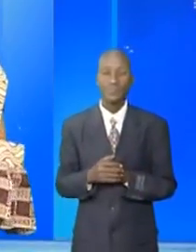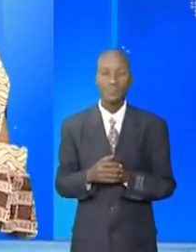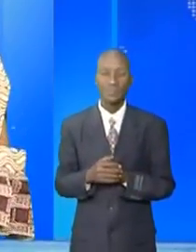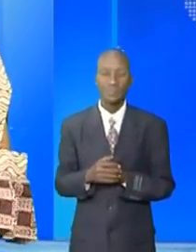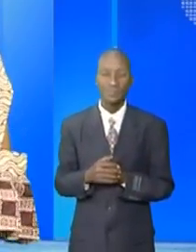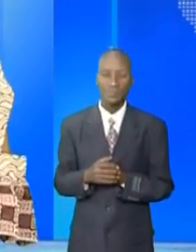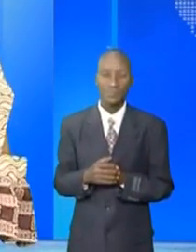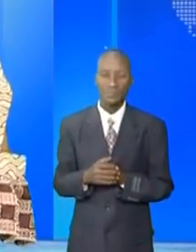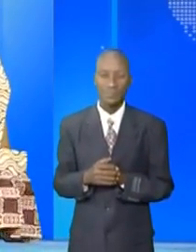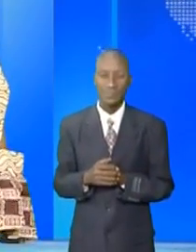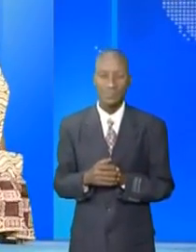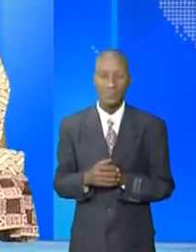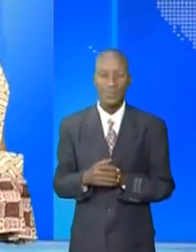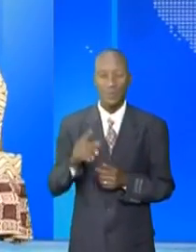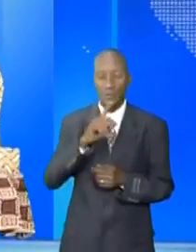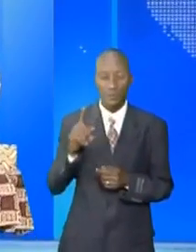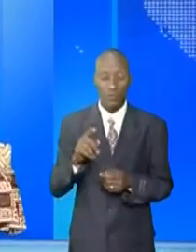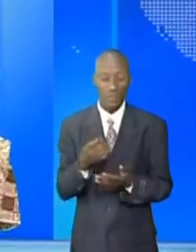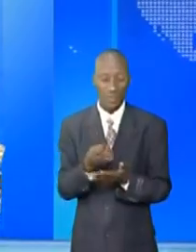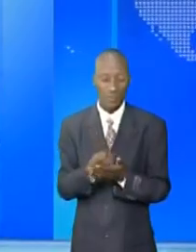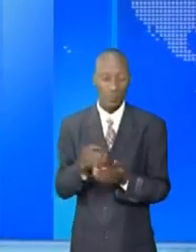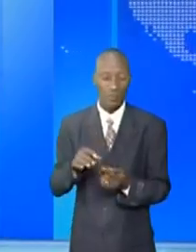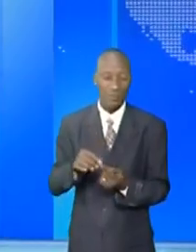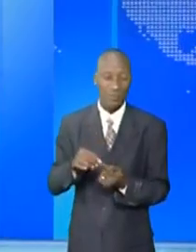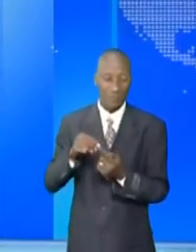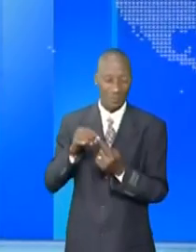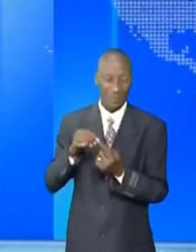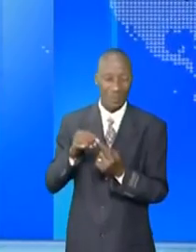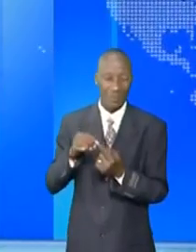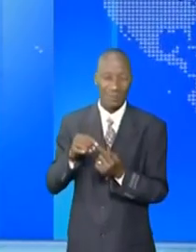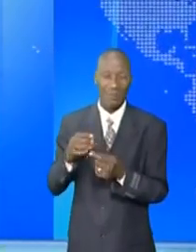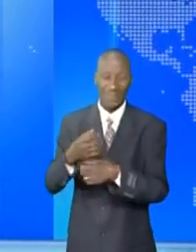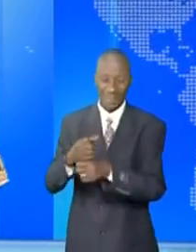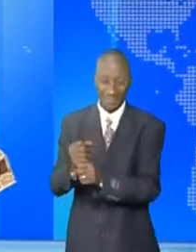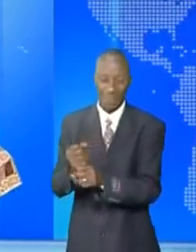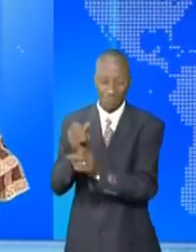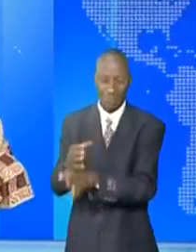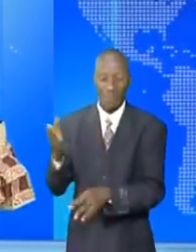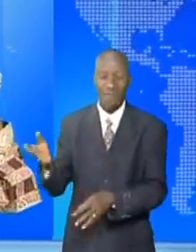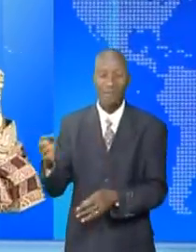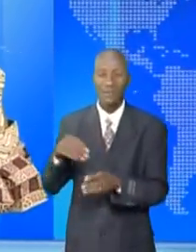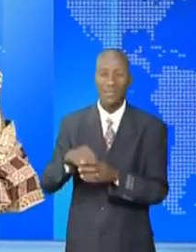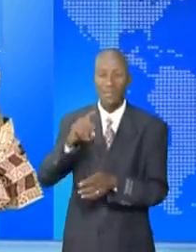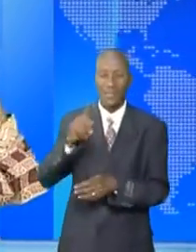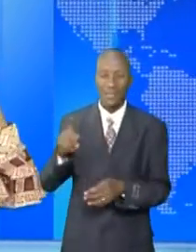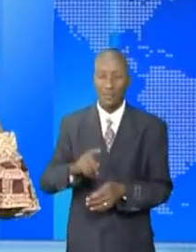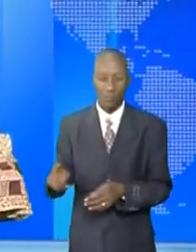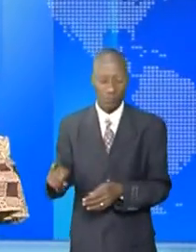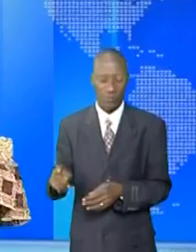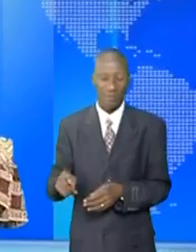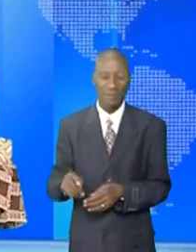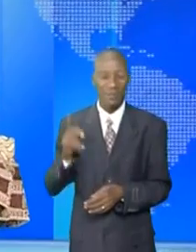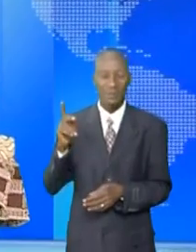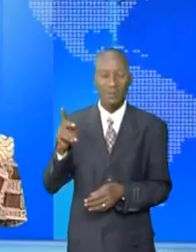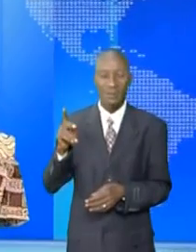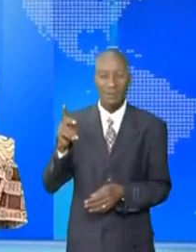Une zone économique spéciale privée en voie d'être créée dans le Haut-Katanga, précisément à la cité de Kiswichi. Un